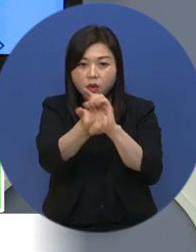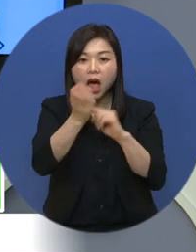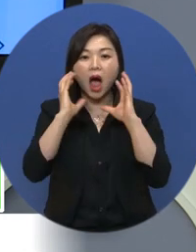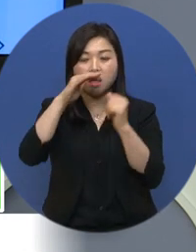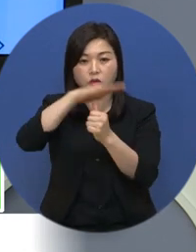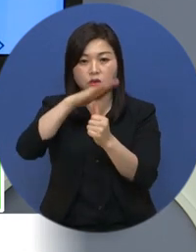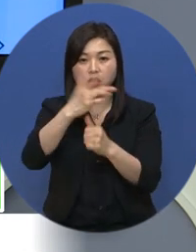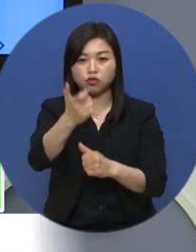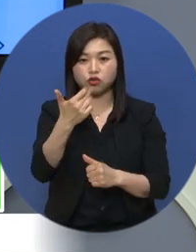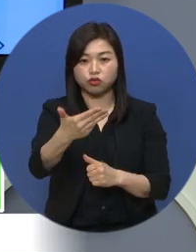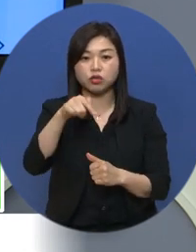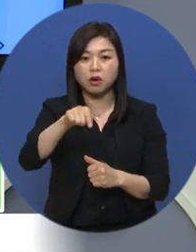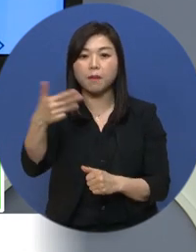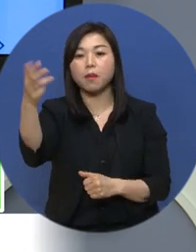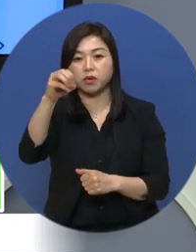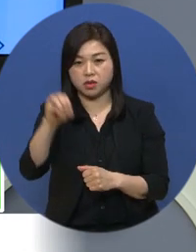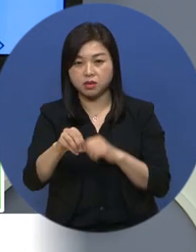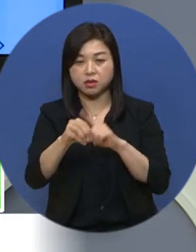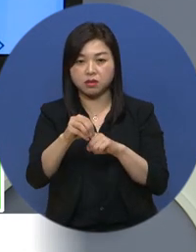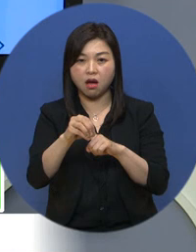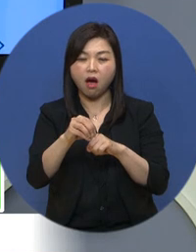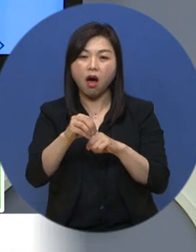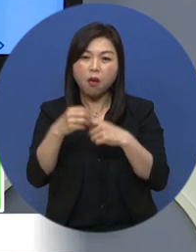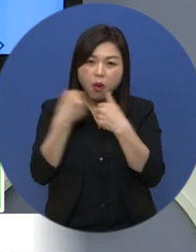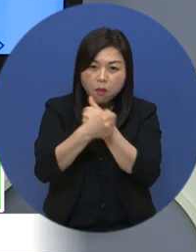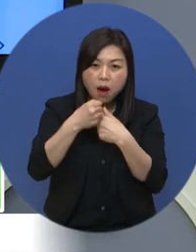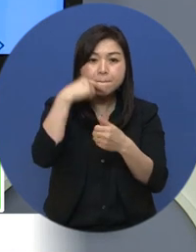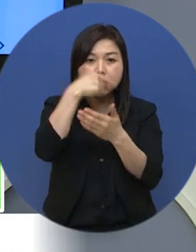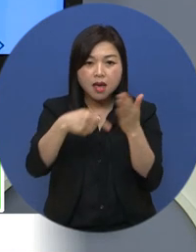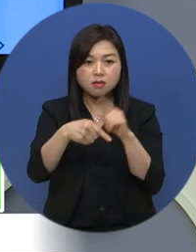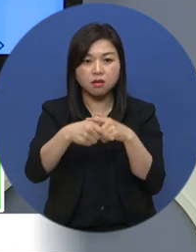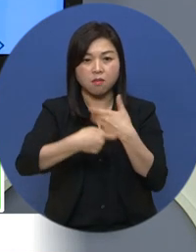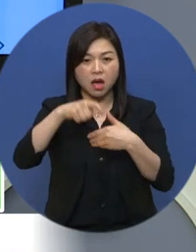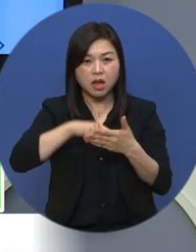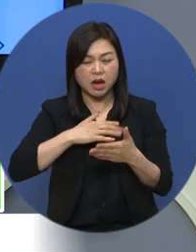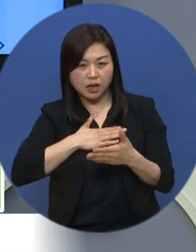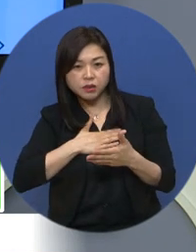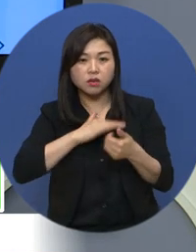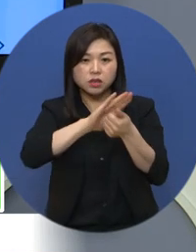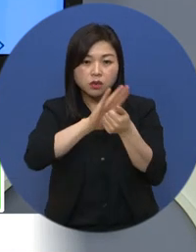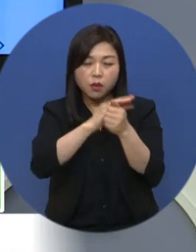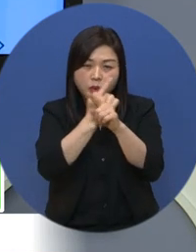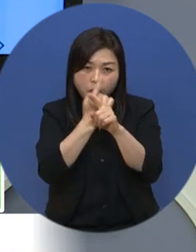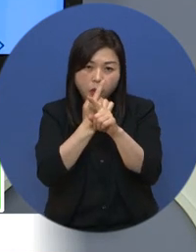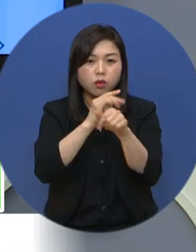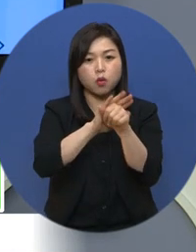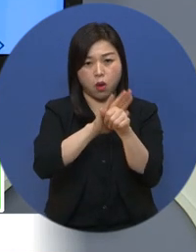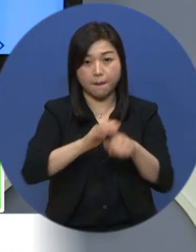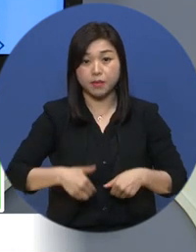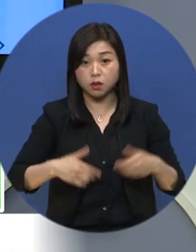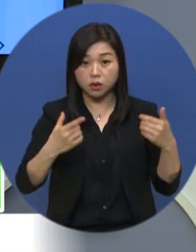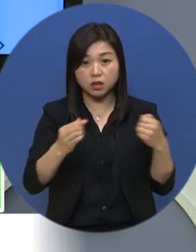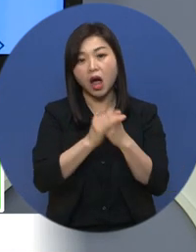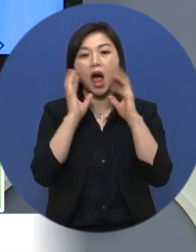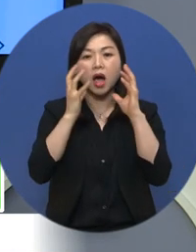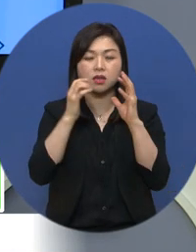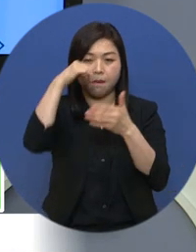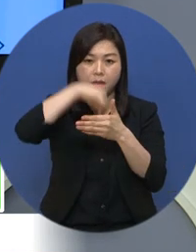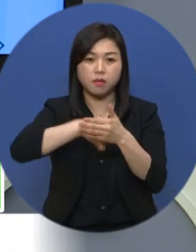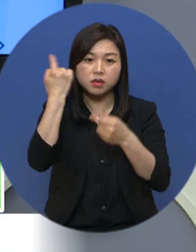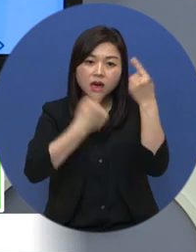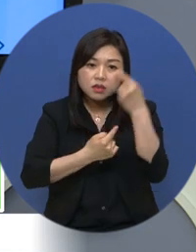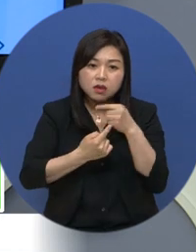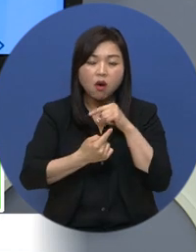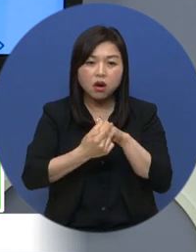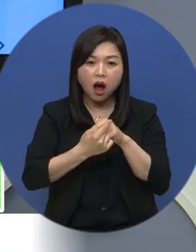69.8% 는 학대 피해 등으로 심리와 정서적 지지와 치료가 필요하다 며 아이들이 입은 상처가 마음에 남지